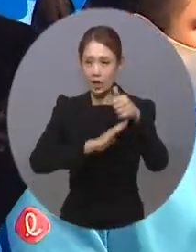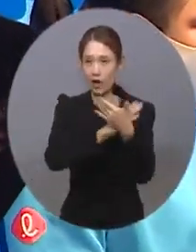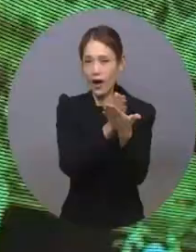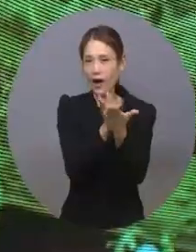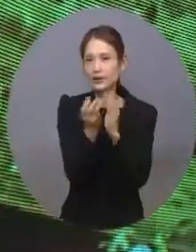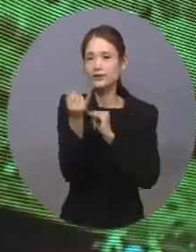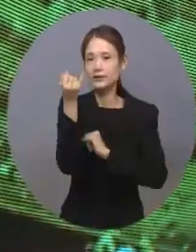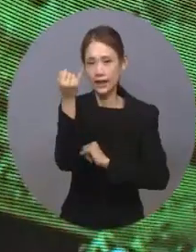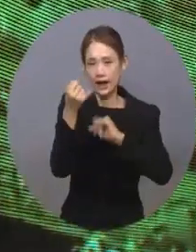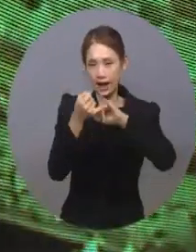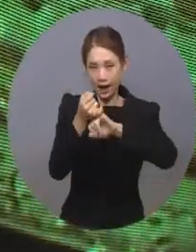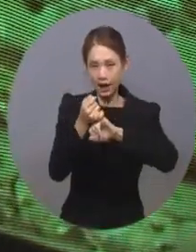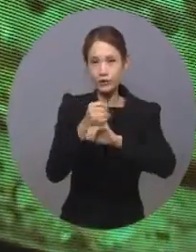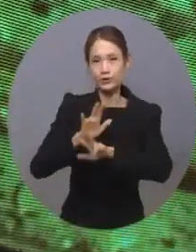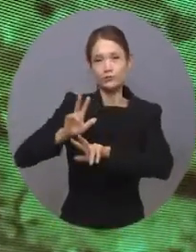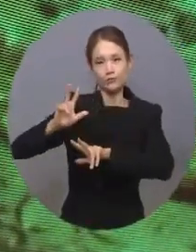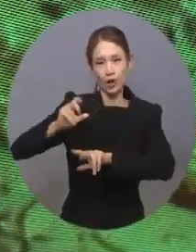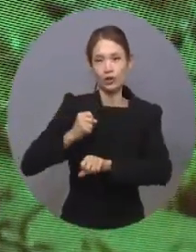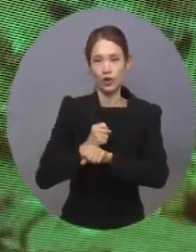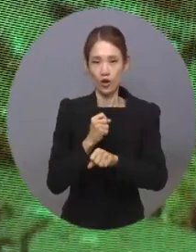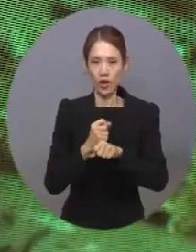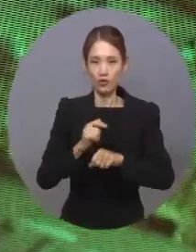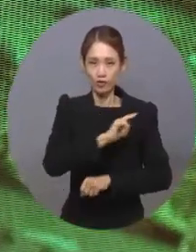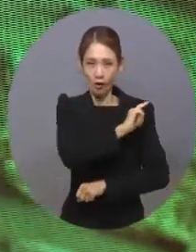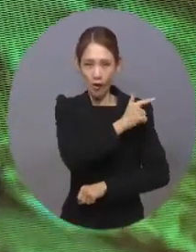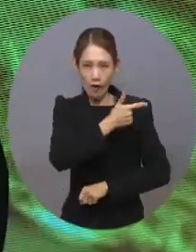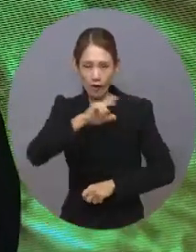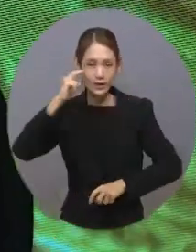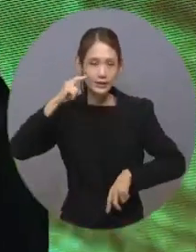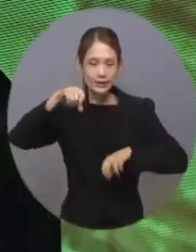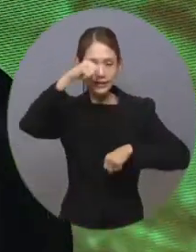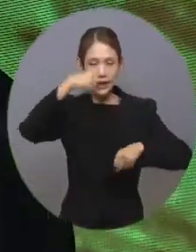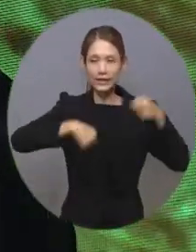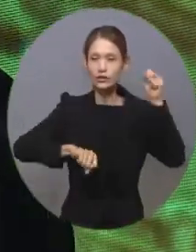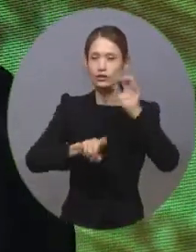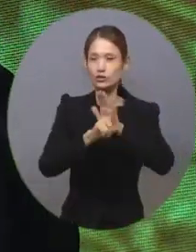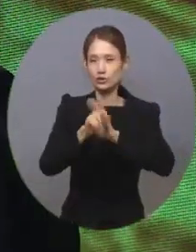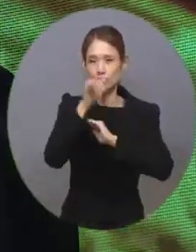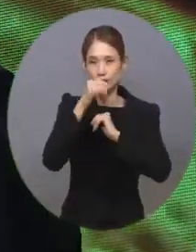선서하고 장애예술가들의 다채로운 공연이 펼쳐지며